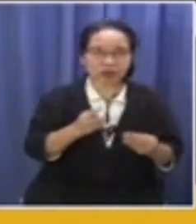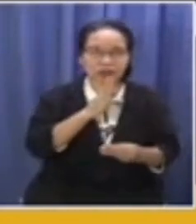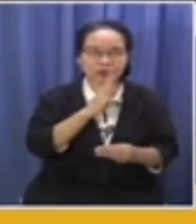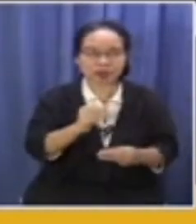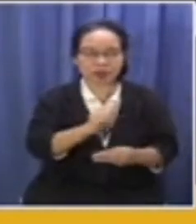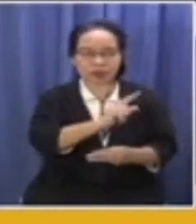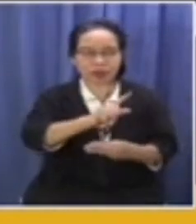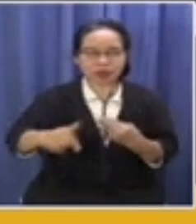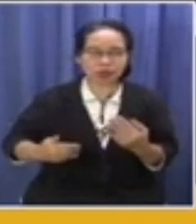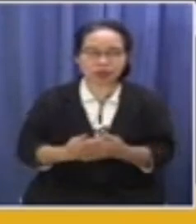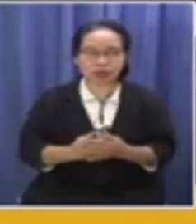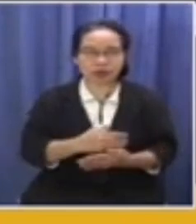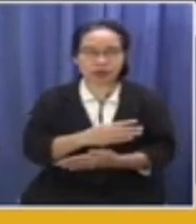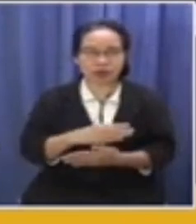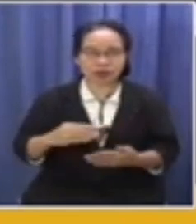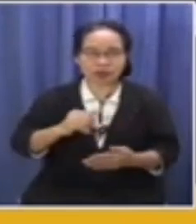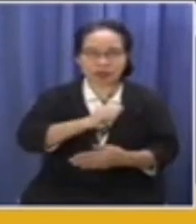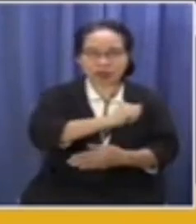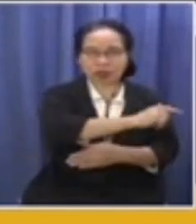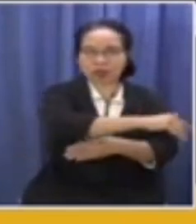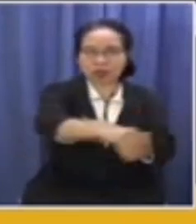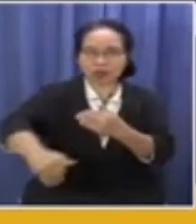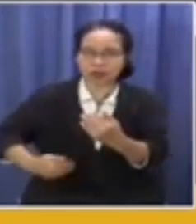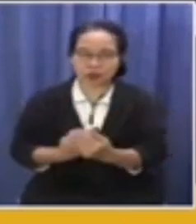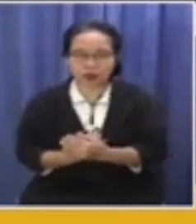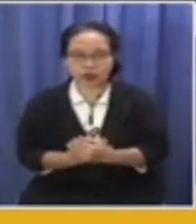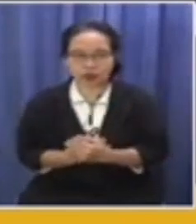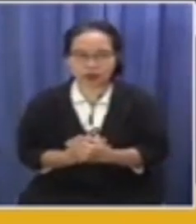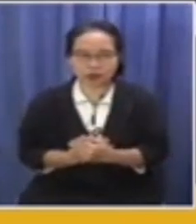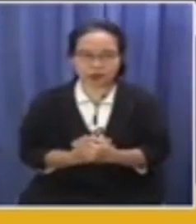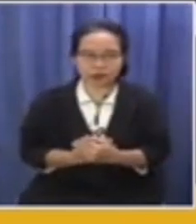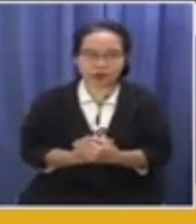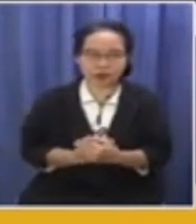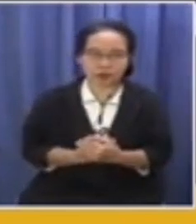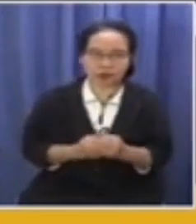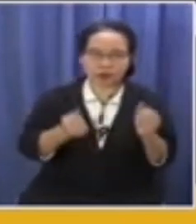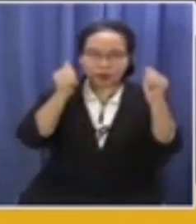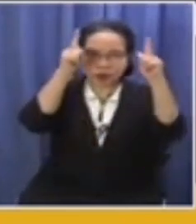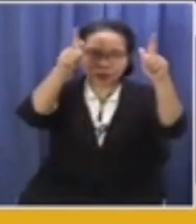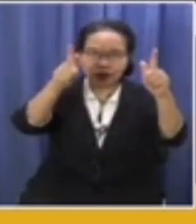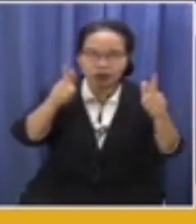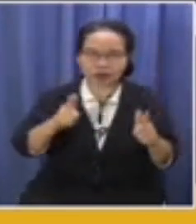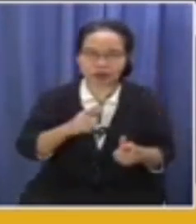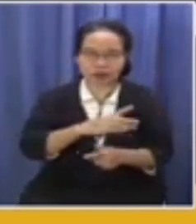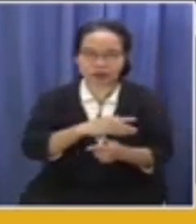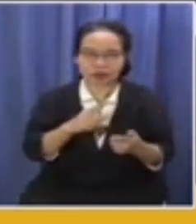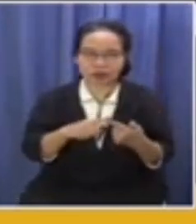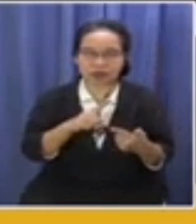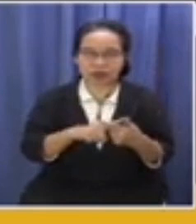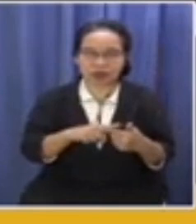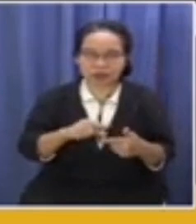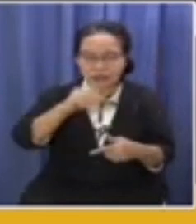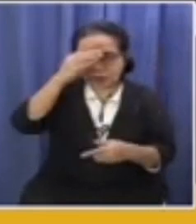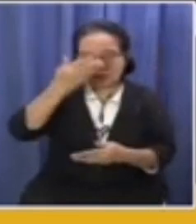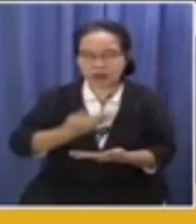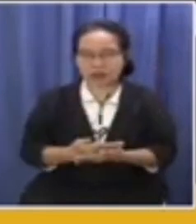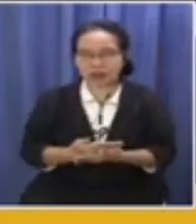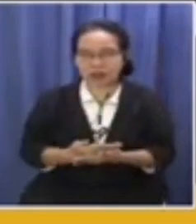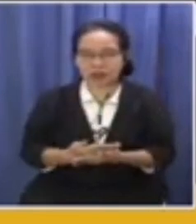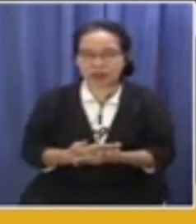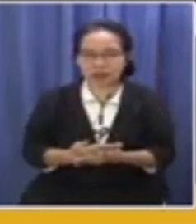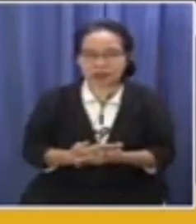ang Diyos ay maging lahat sa lahat Maliwanag na pati ang anak